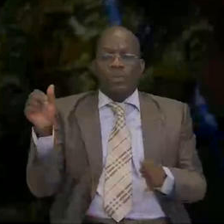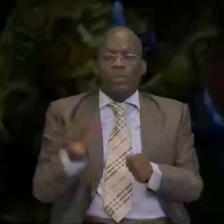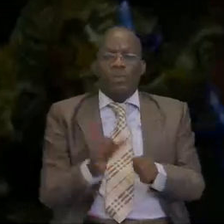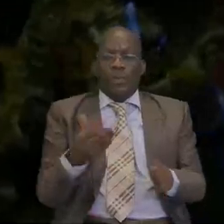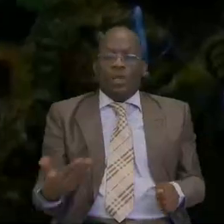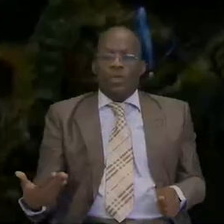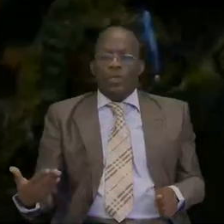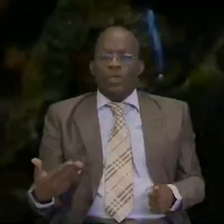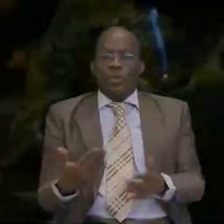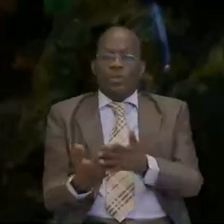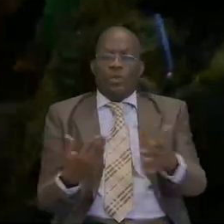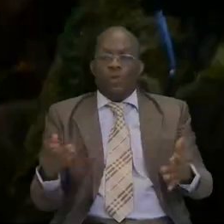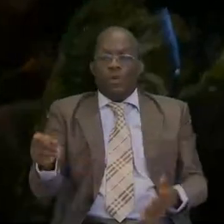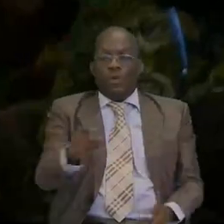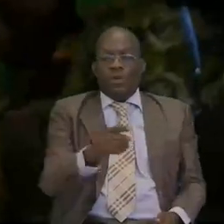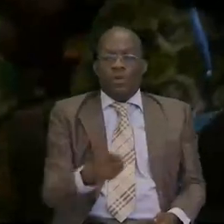Tout ce qui est devant toi,